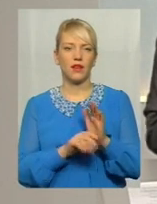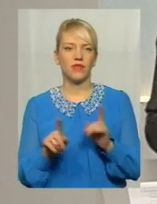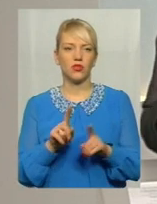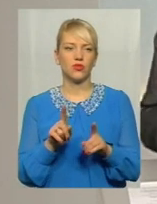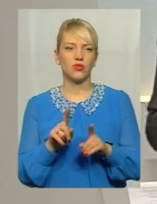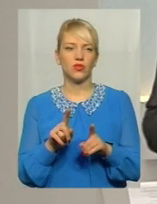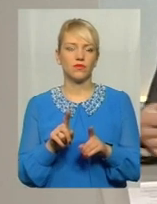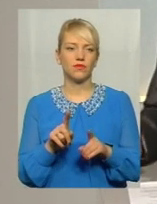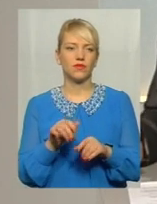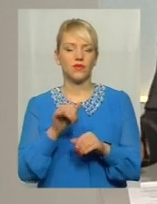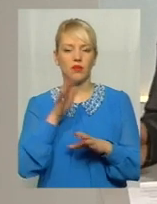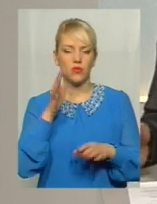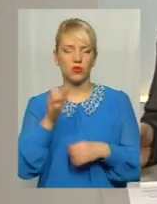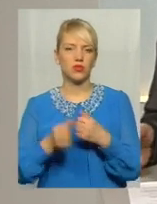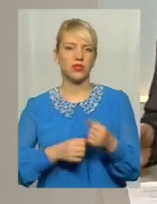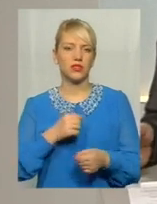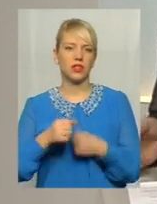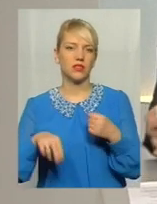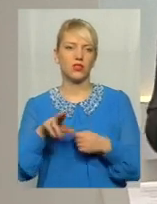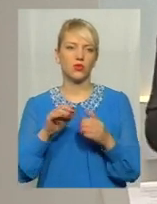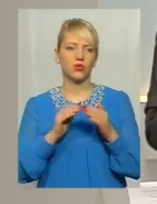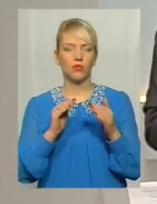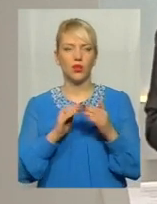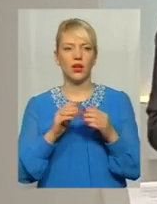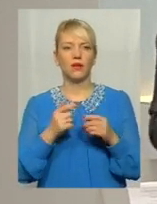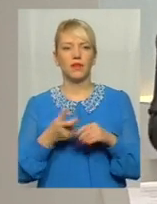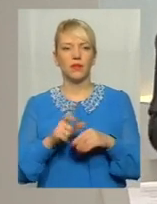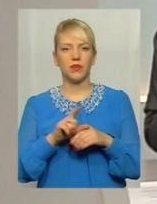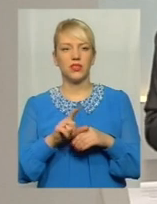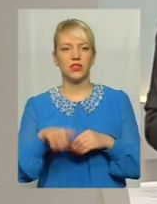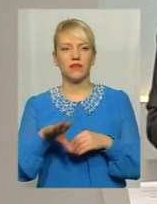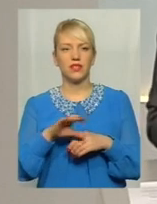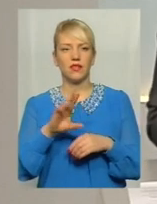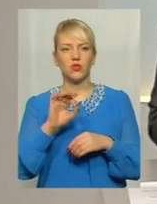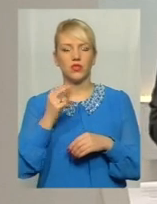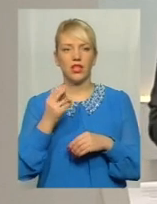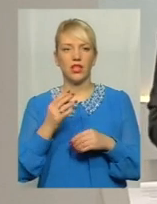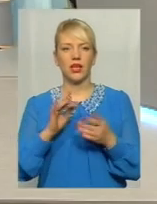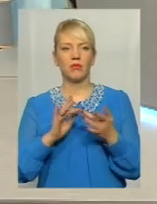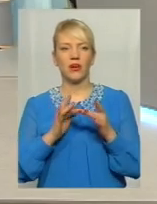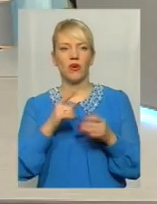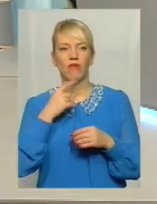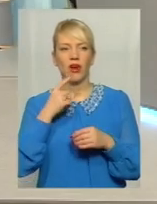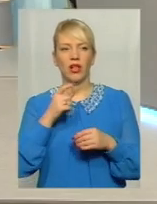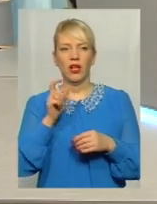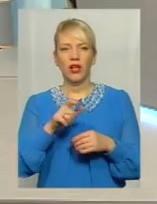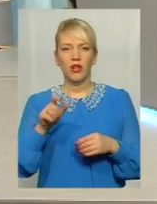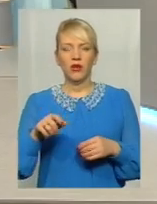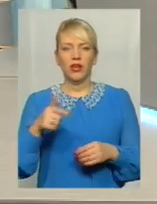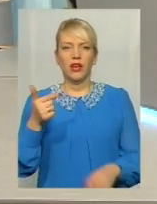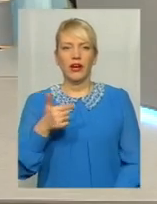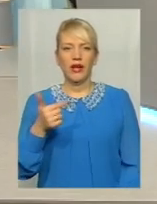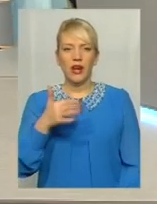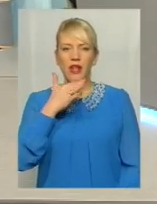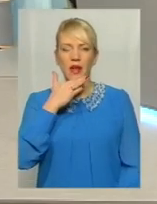може дістатись додому, більш за все, принаймні в соціальних мережах, говорили жителі мікрорайону Гречани. І